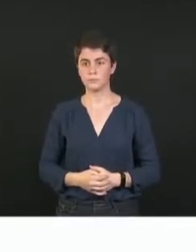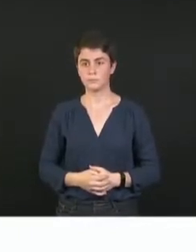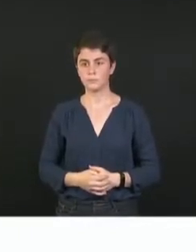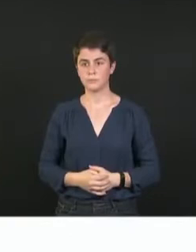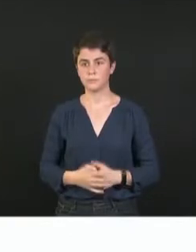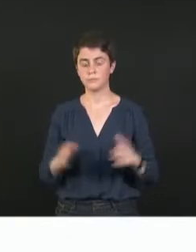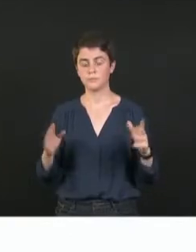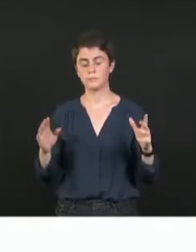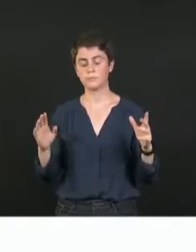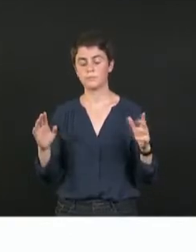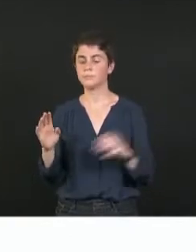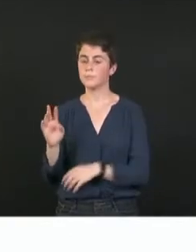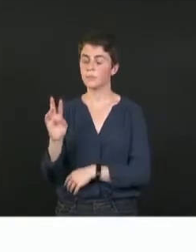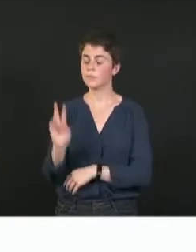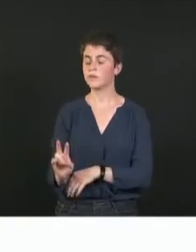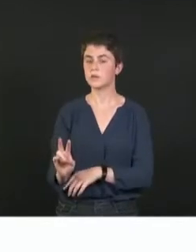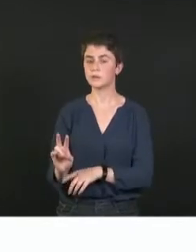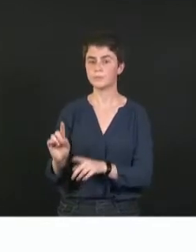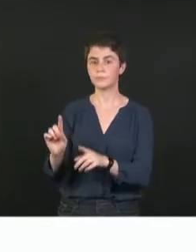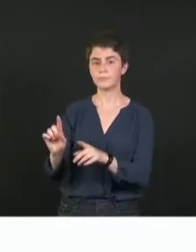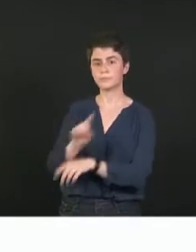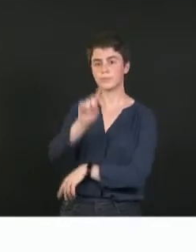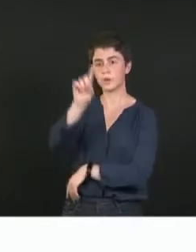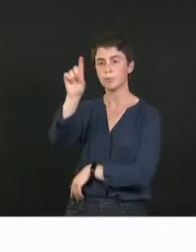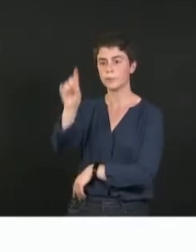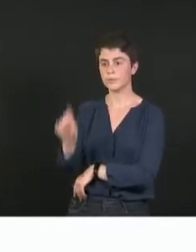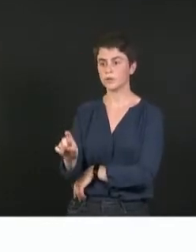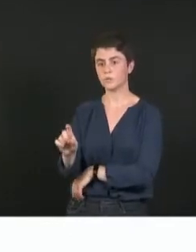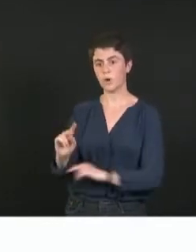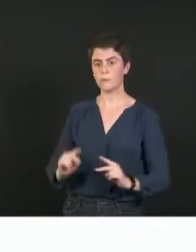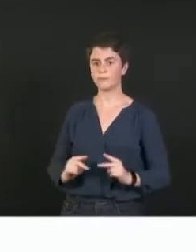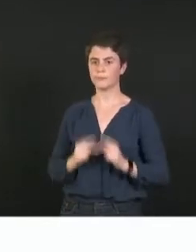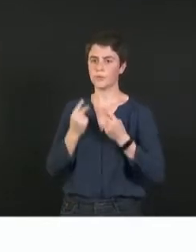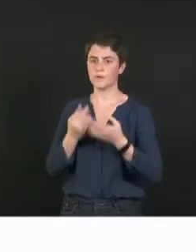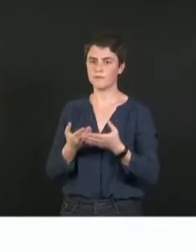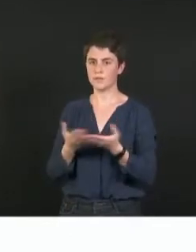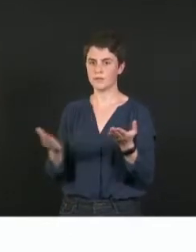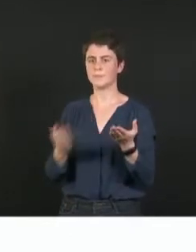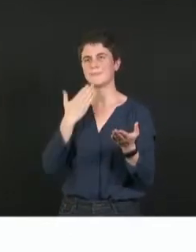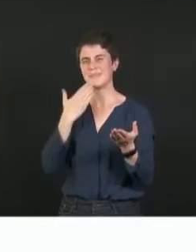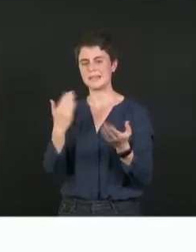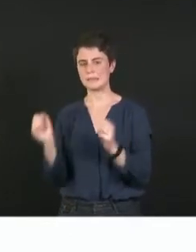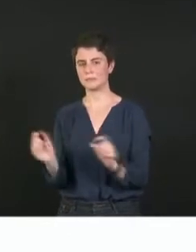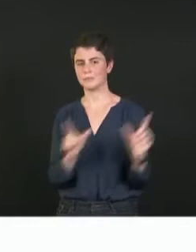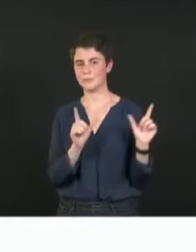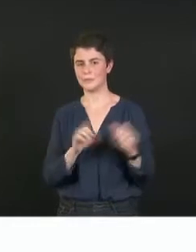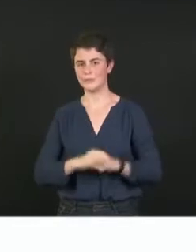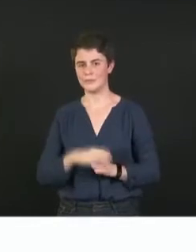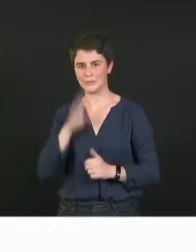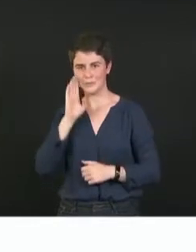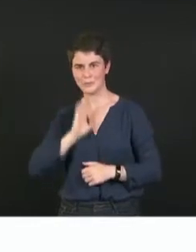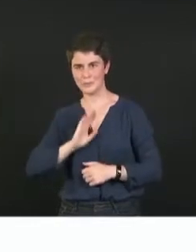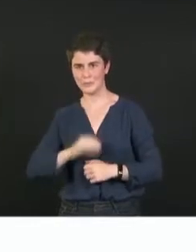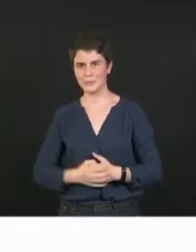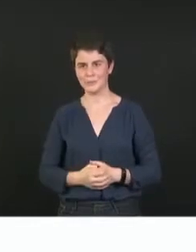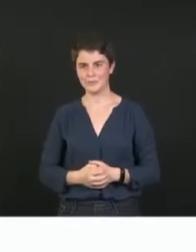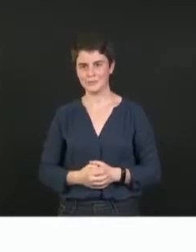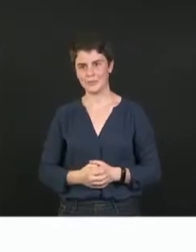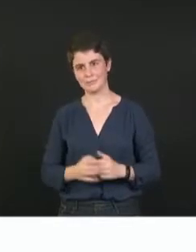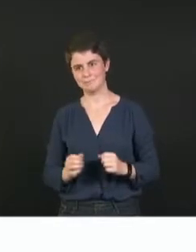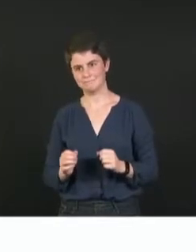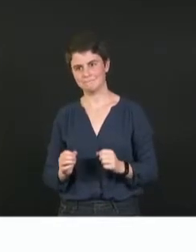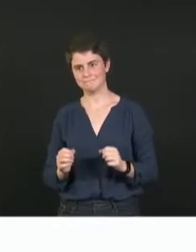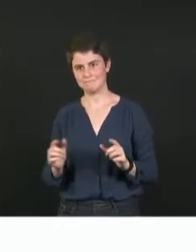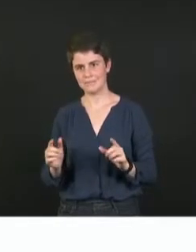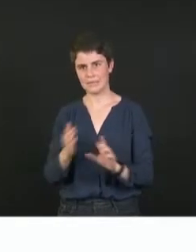En fait, la question de la frugalité est une question qui s'impose. Merci, la suivante, s'il vous plaît. Qui s'est non, celle